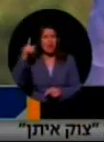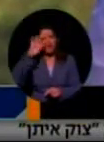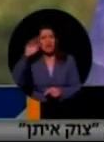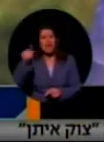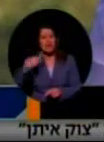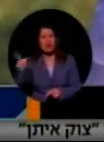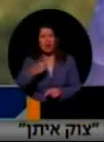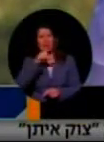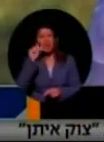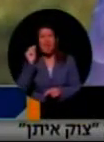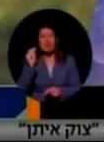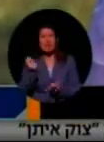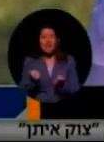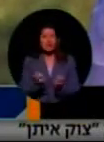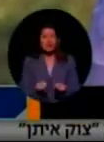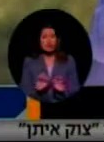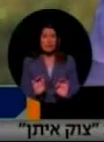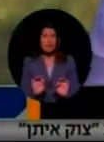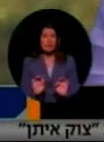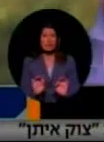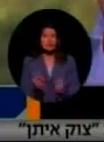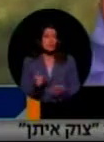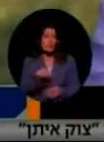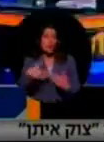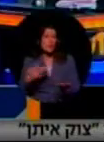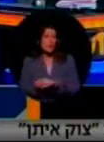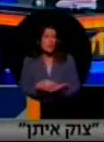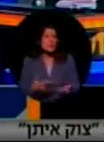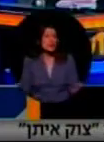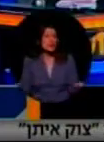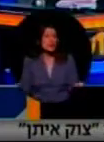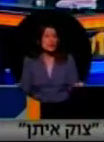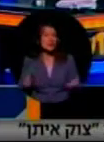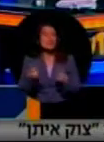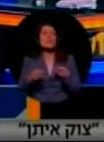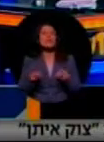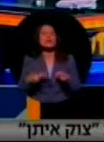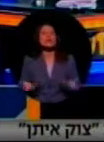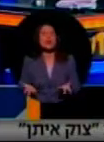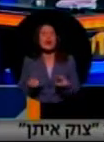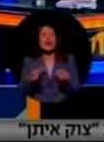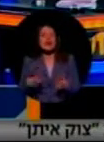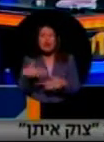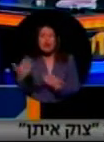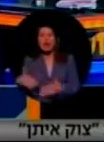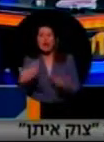אף אחד לא נתן פיצוי על כלכלה ושפל. לא, אי אפשר גם, אין מאיפה לתת כסף.